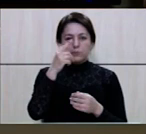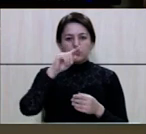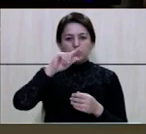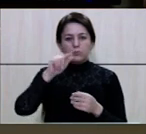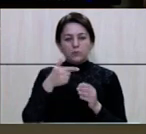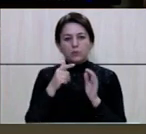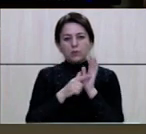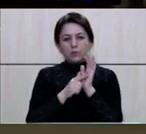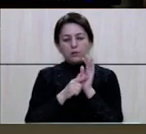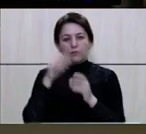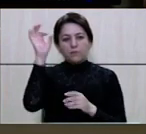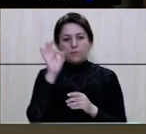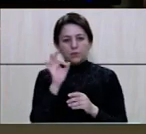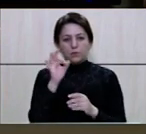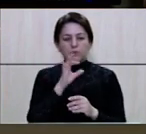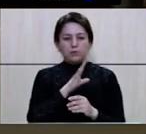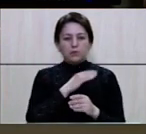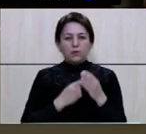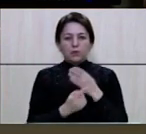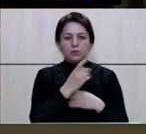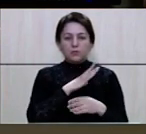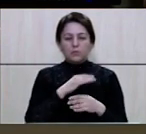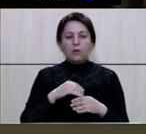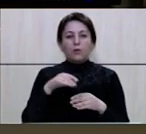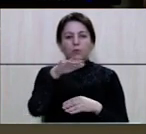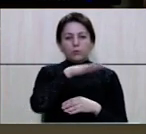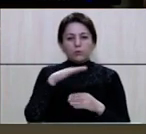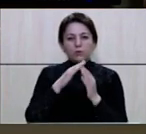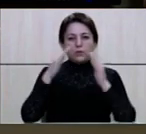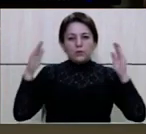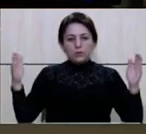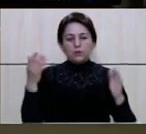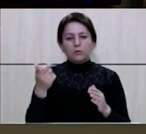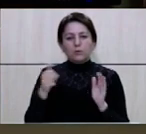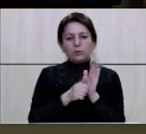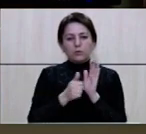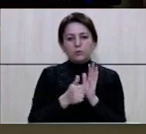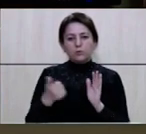3.7% ni tashkil etadi. Hududining kattaligi jihatdan 6-chi o'rinda turadi.